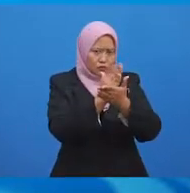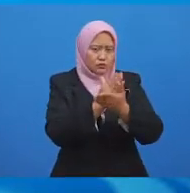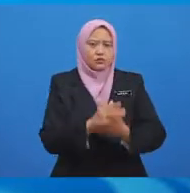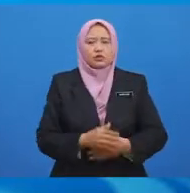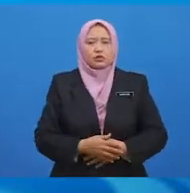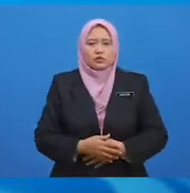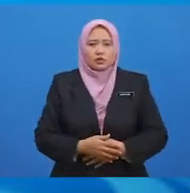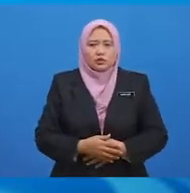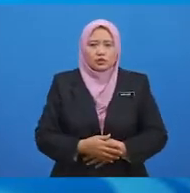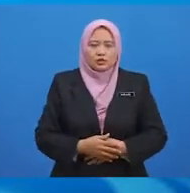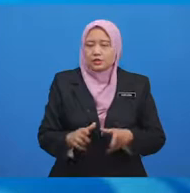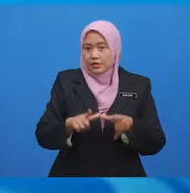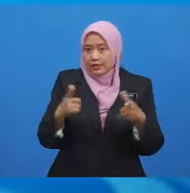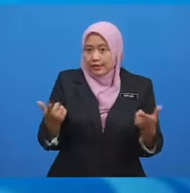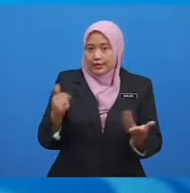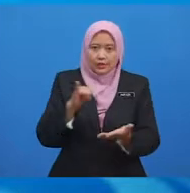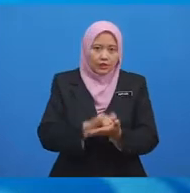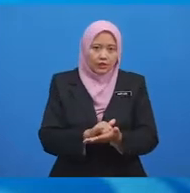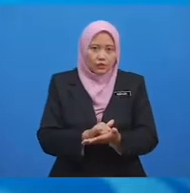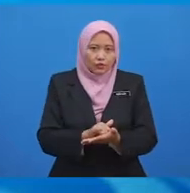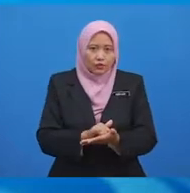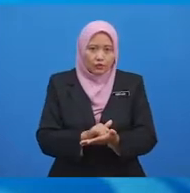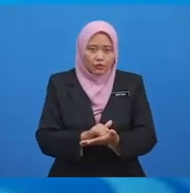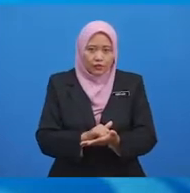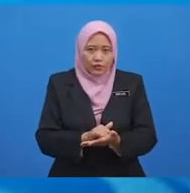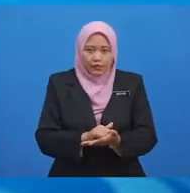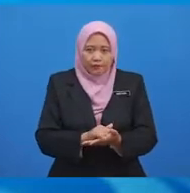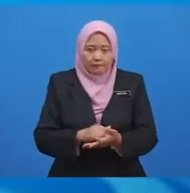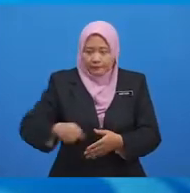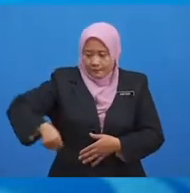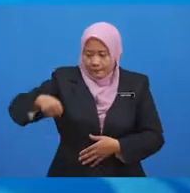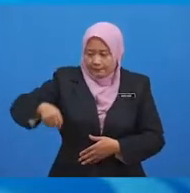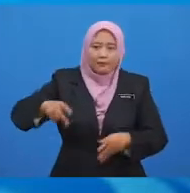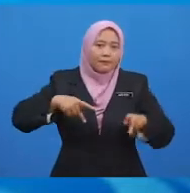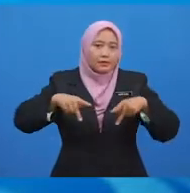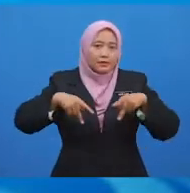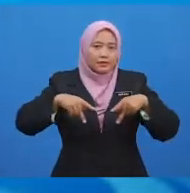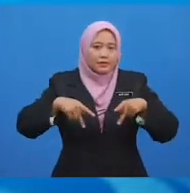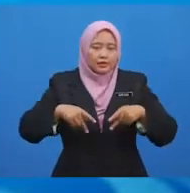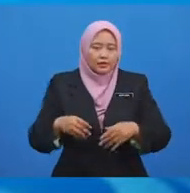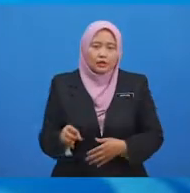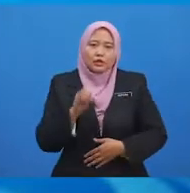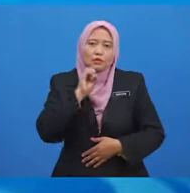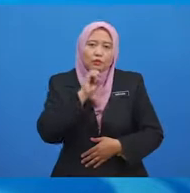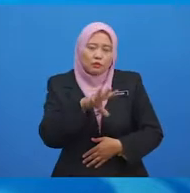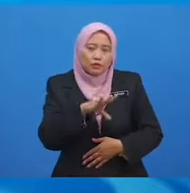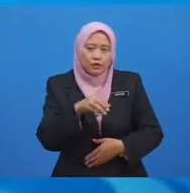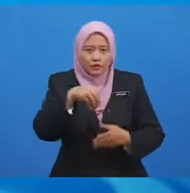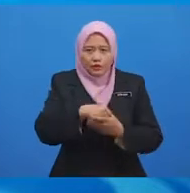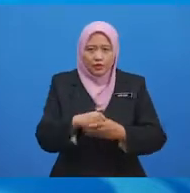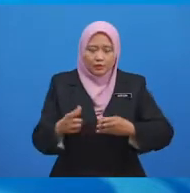Selain daripada itu, beg-beg plastik yang dibuang ke dalam